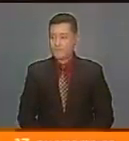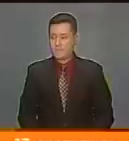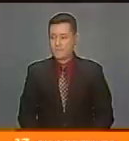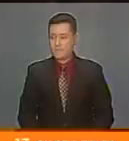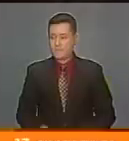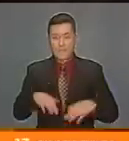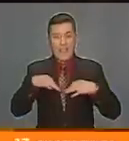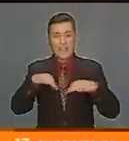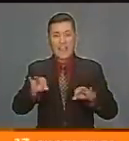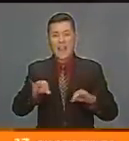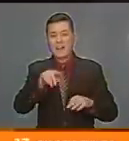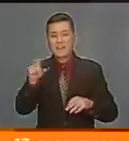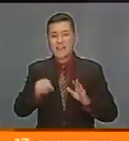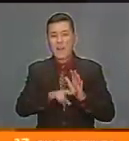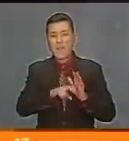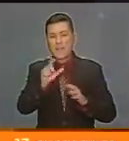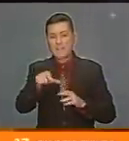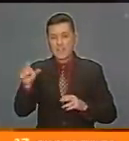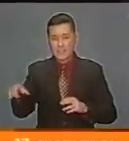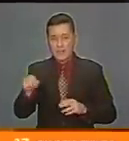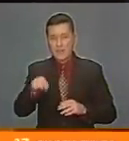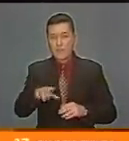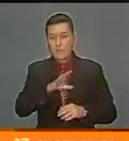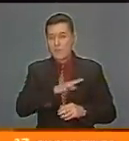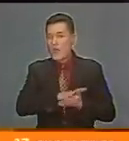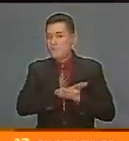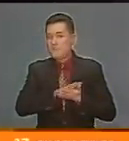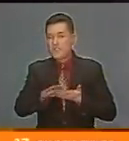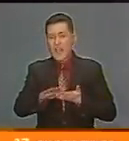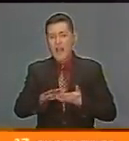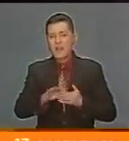Їхав за пасажирами. Тут була абсолютно ідеальна рівна